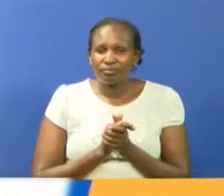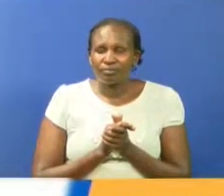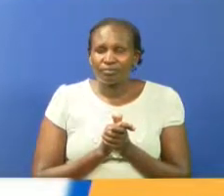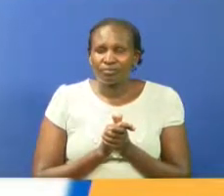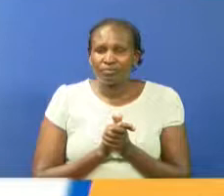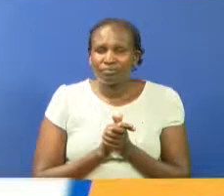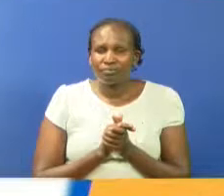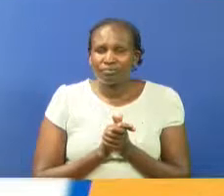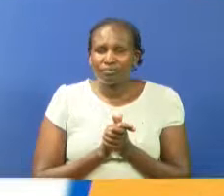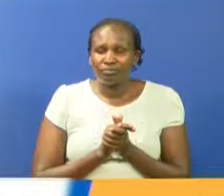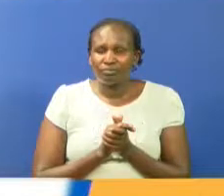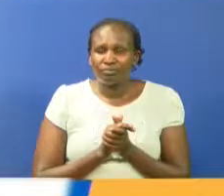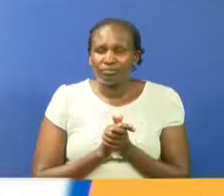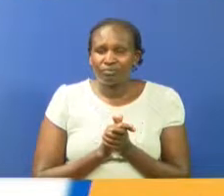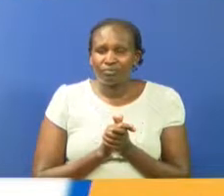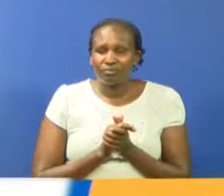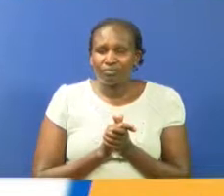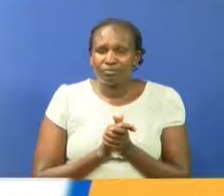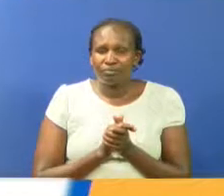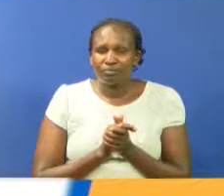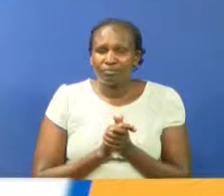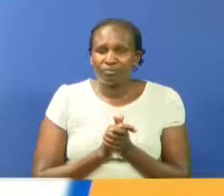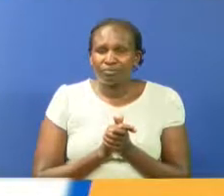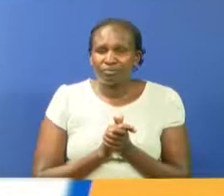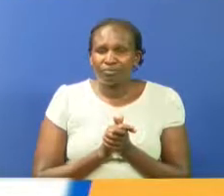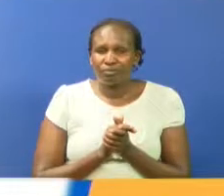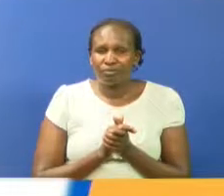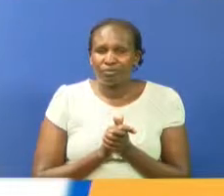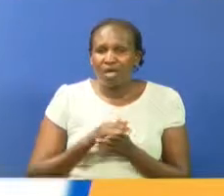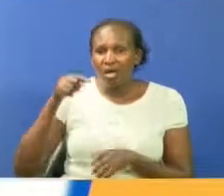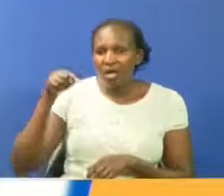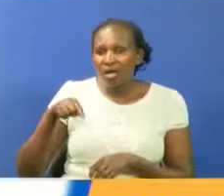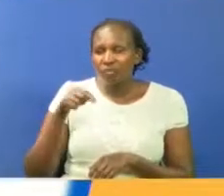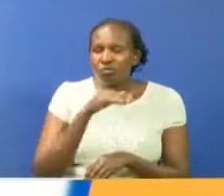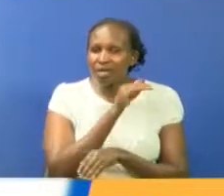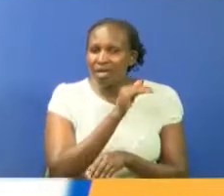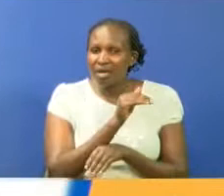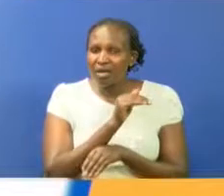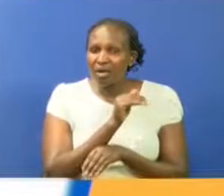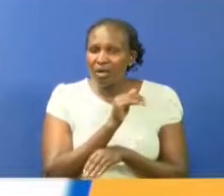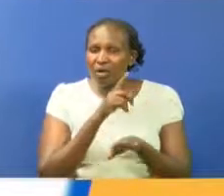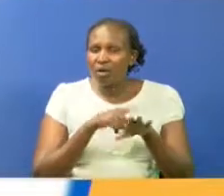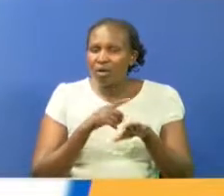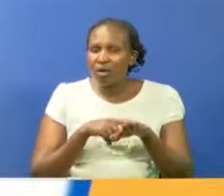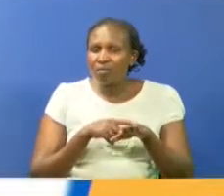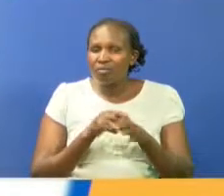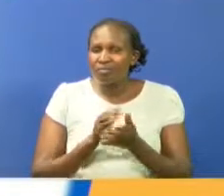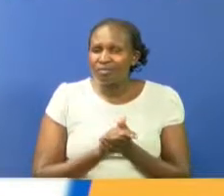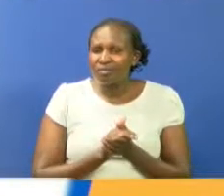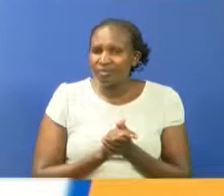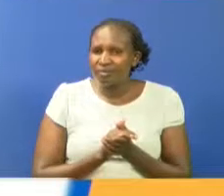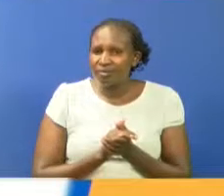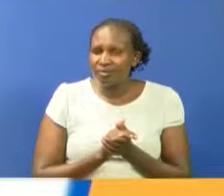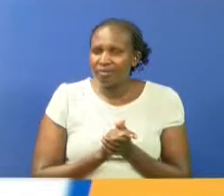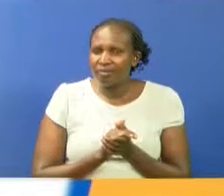oda ya kwamba watu wame. Nile asubuhi ya leo tu hawa maamuka tu wakazi